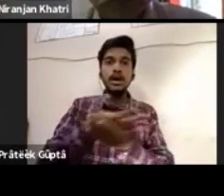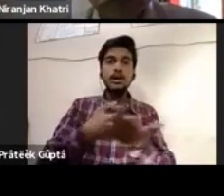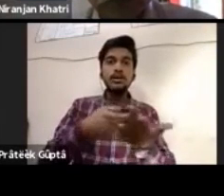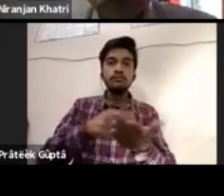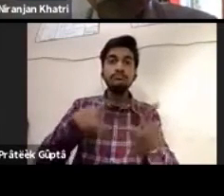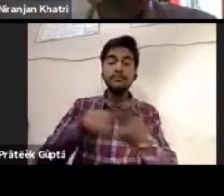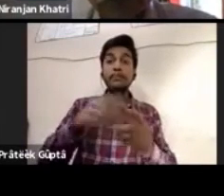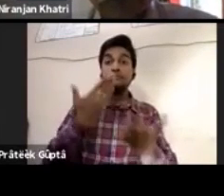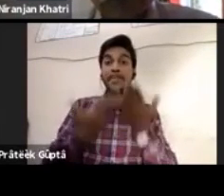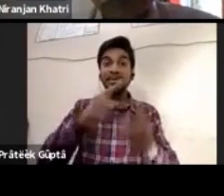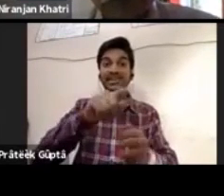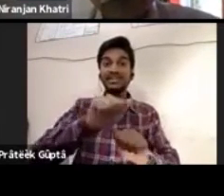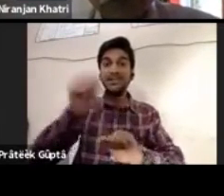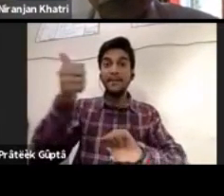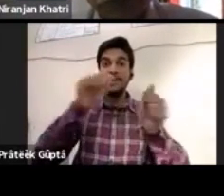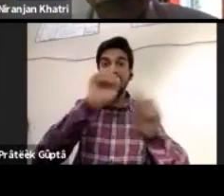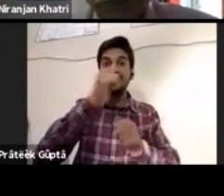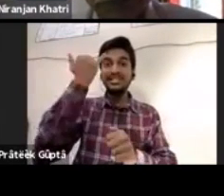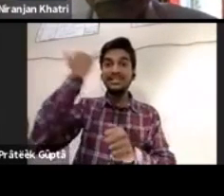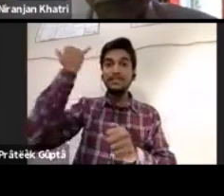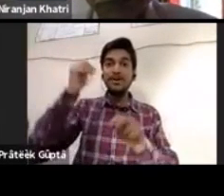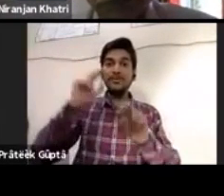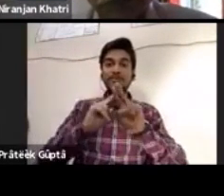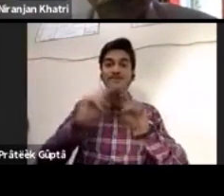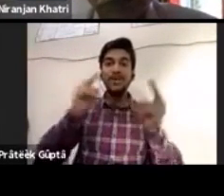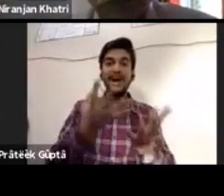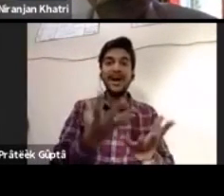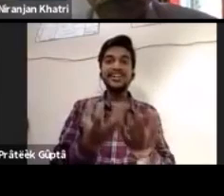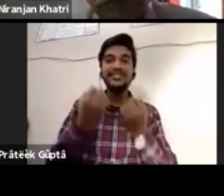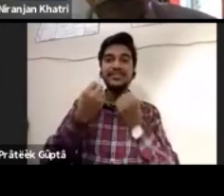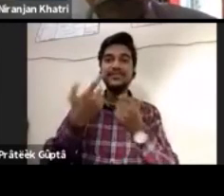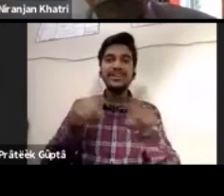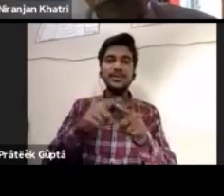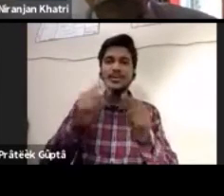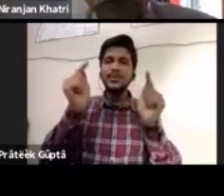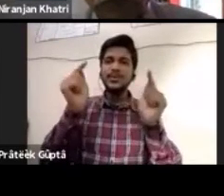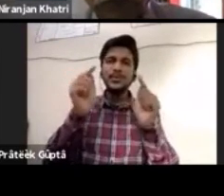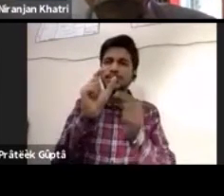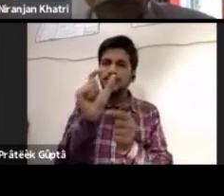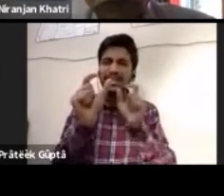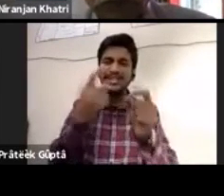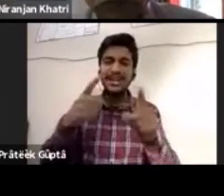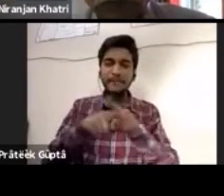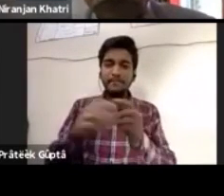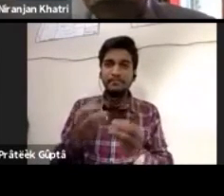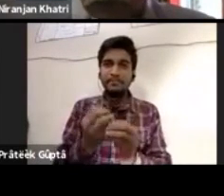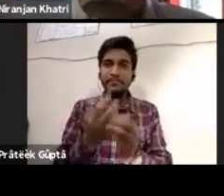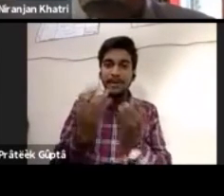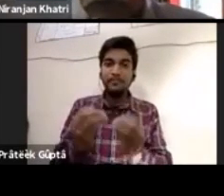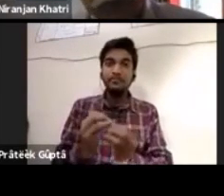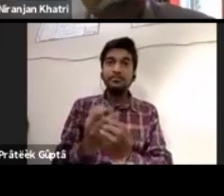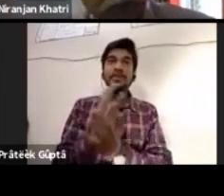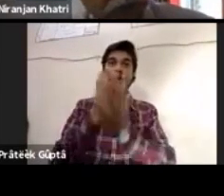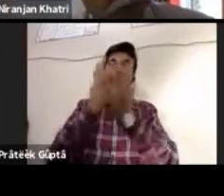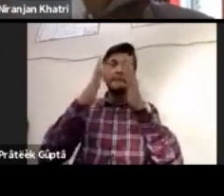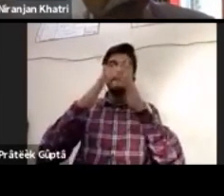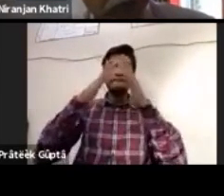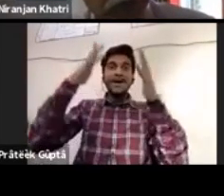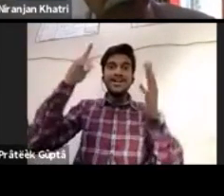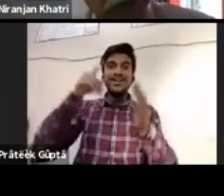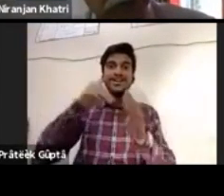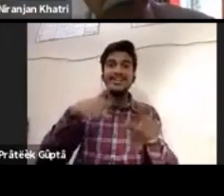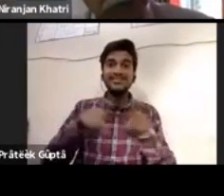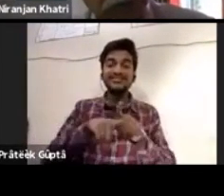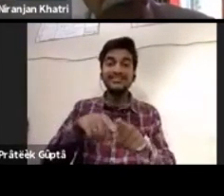किसका सपना और किसका कोई चीज ना, एक छोटा सा पेड़ भी बड़ा बड़ा बन सकता है। तो वो सार्थक में जो उनके जो डायरी